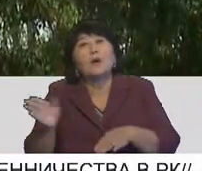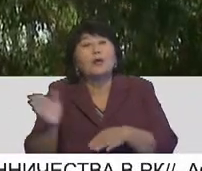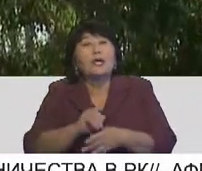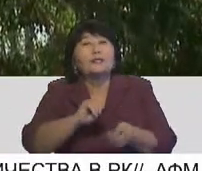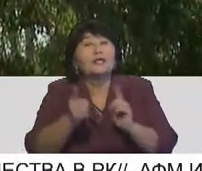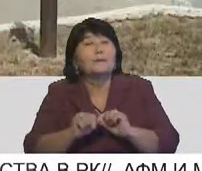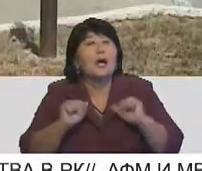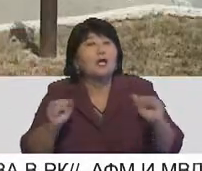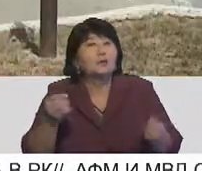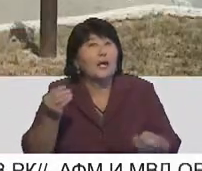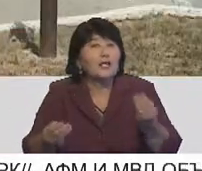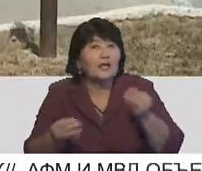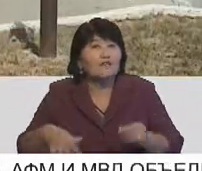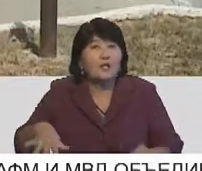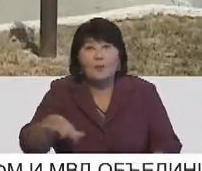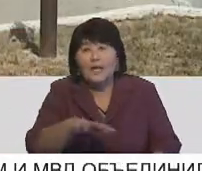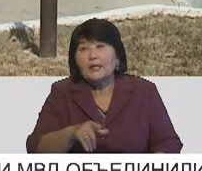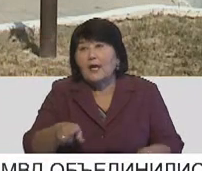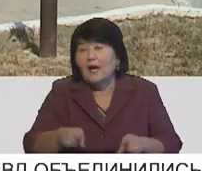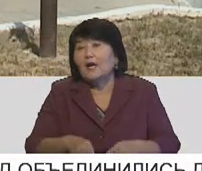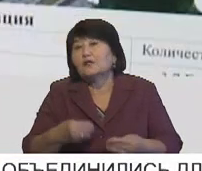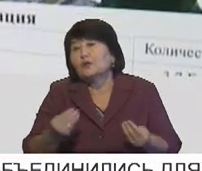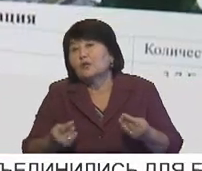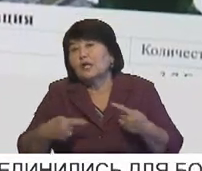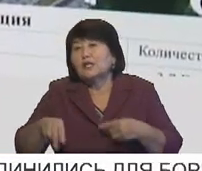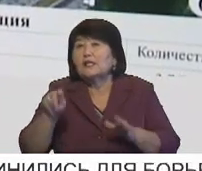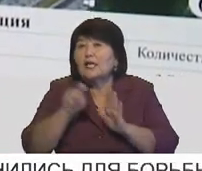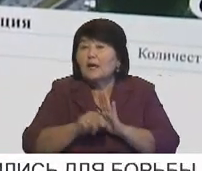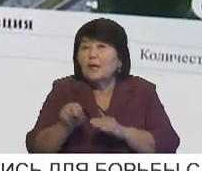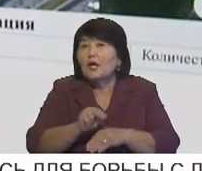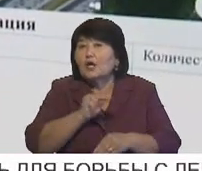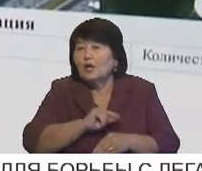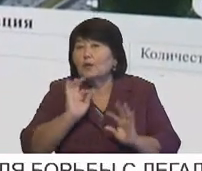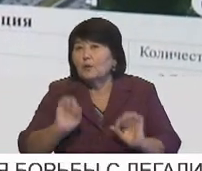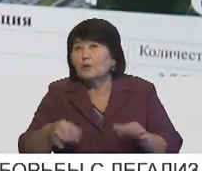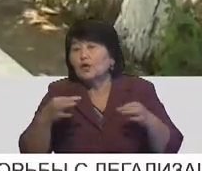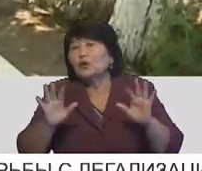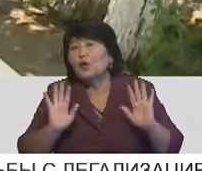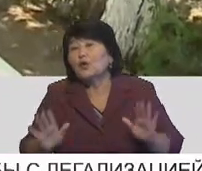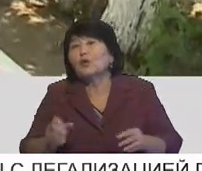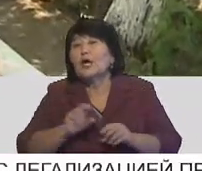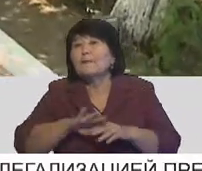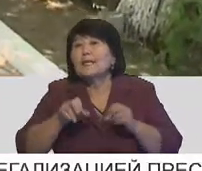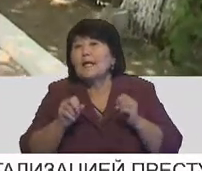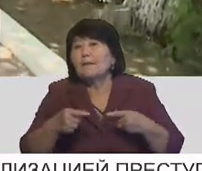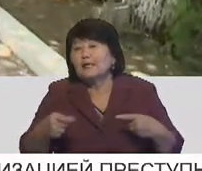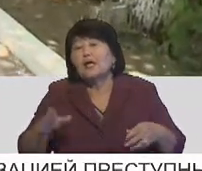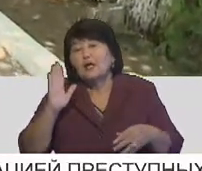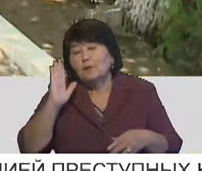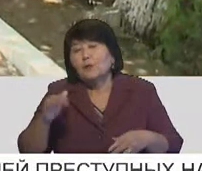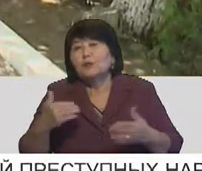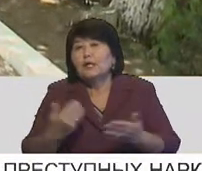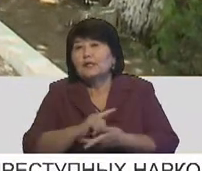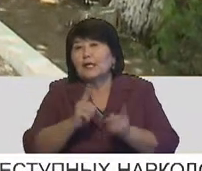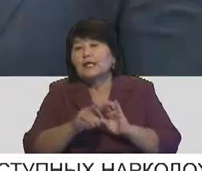появятся спортивные игровые площадки. Аттракционы пройдут проверку. К работе будут допущены только безопасные. Будут модернизированы